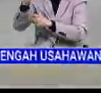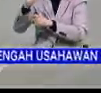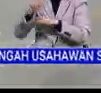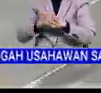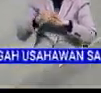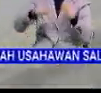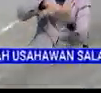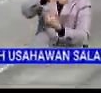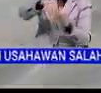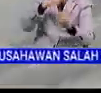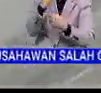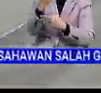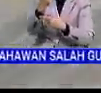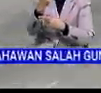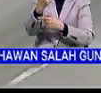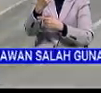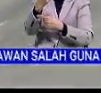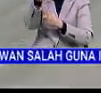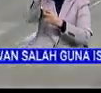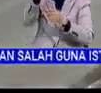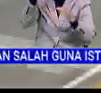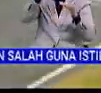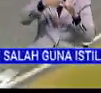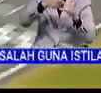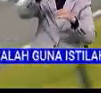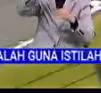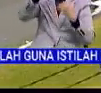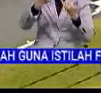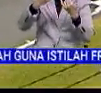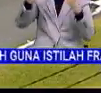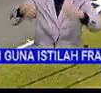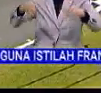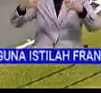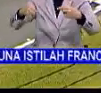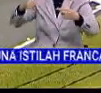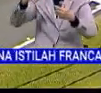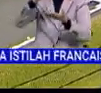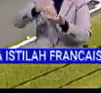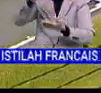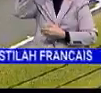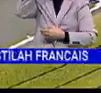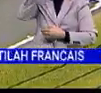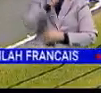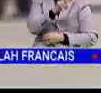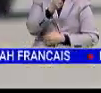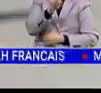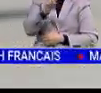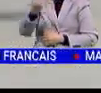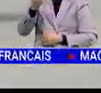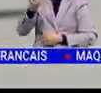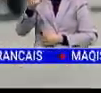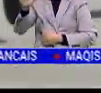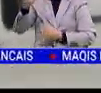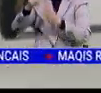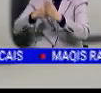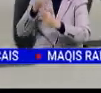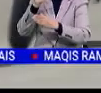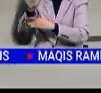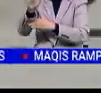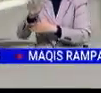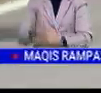Pusingan ketiga kejuaraan Kapri Malaysia Petronas akan berlangsung di Litar Tangkak Johor pada 22 dan 23 Mei ini.